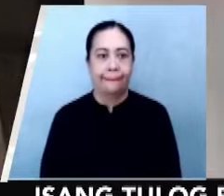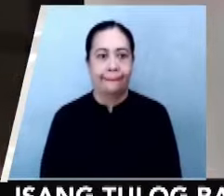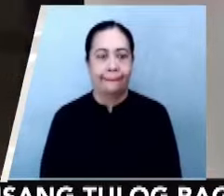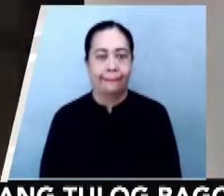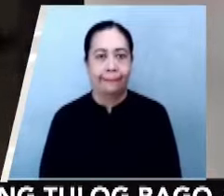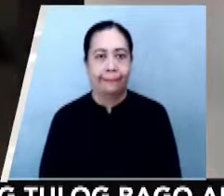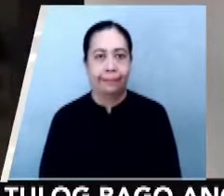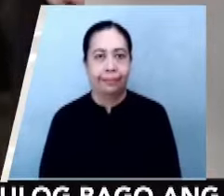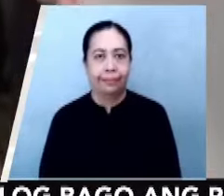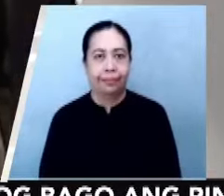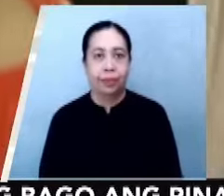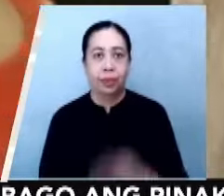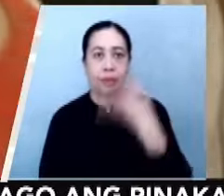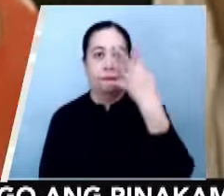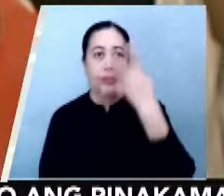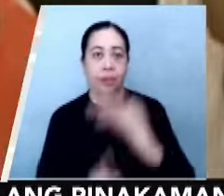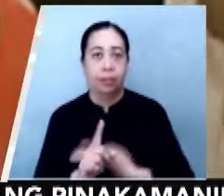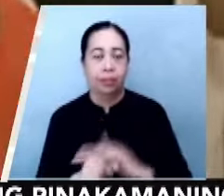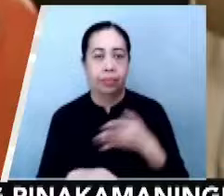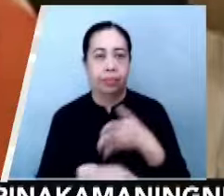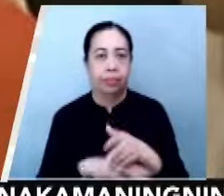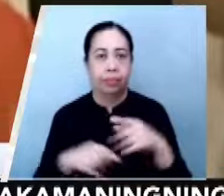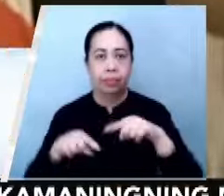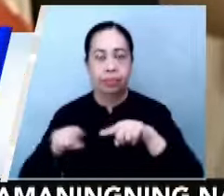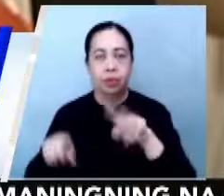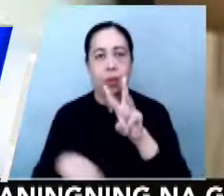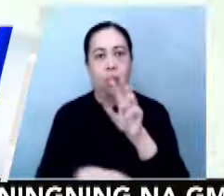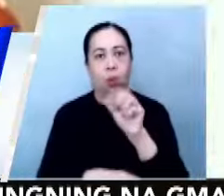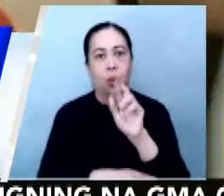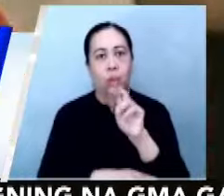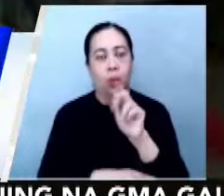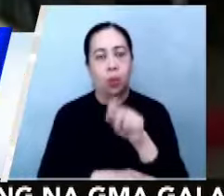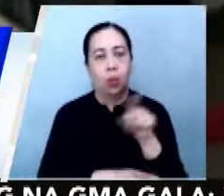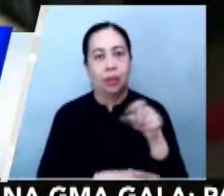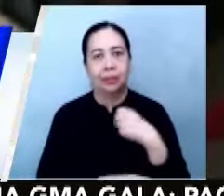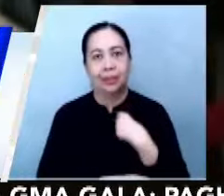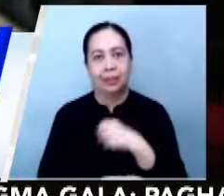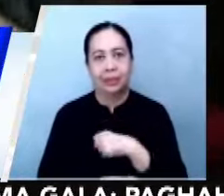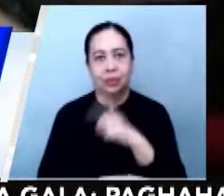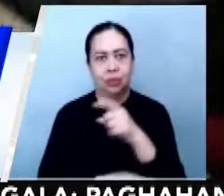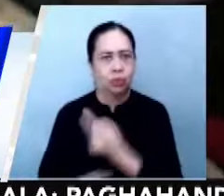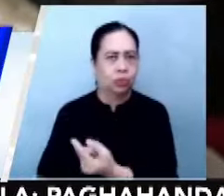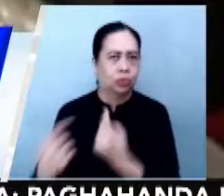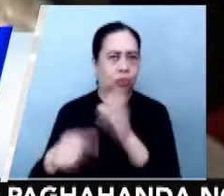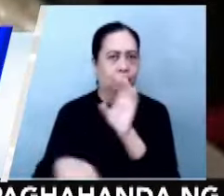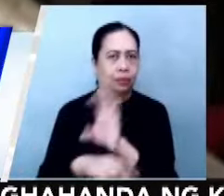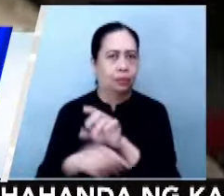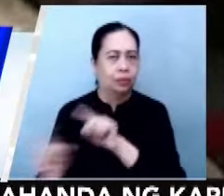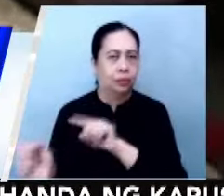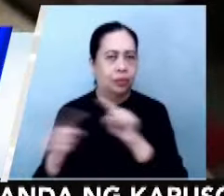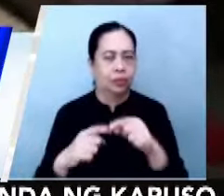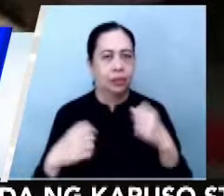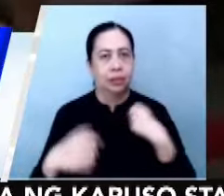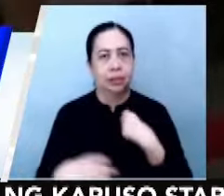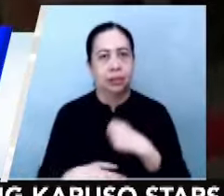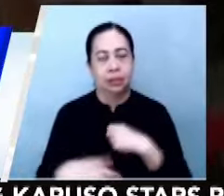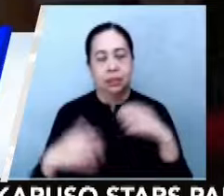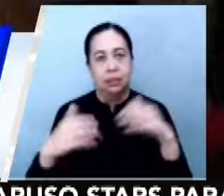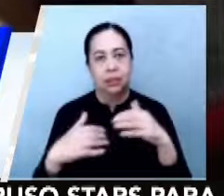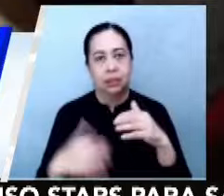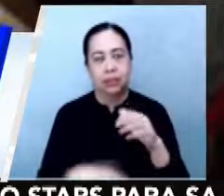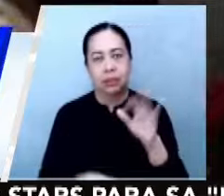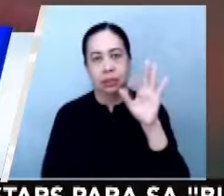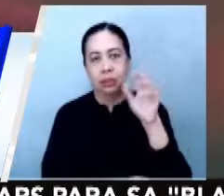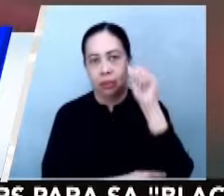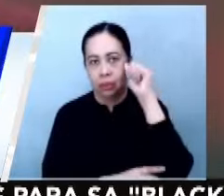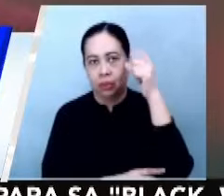Apat na buwan matapos magpalabas ng warrant of arrest ang Senado para padaluhin sa Senate hearing si Pastor Apollo Quiboloy, hindi pa